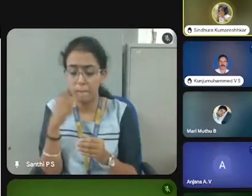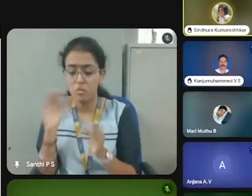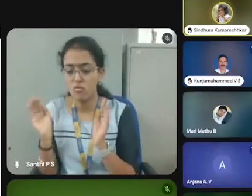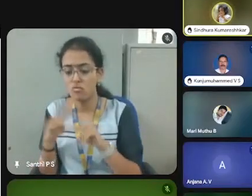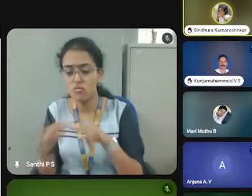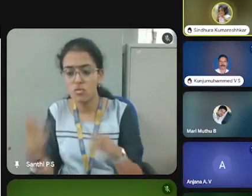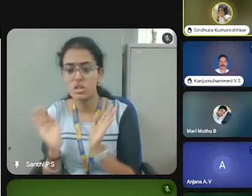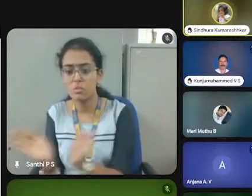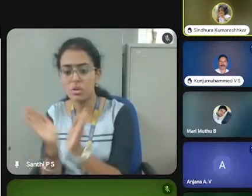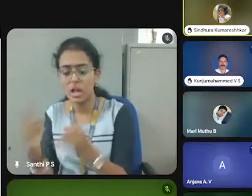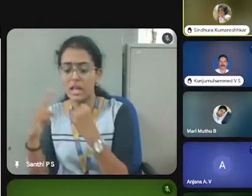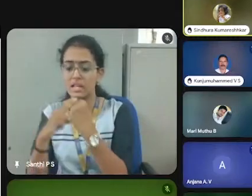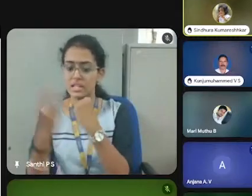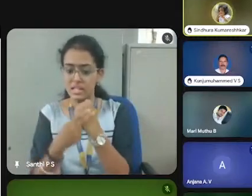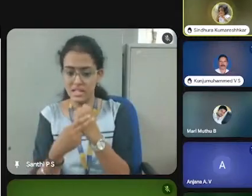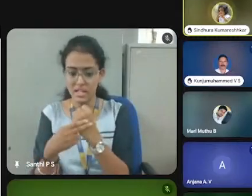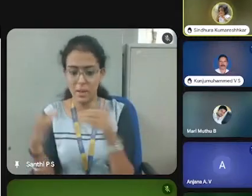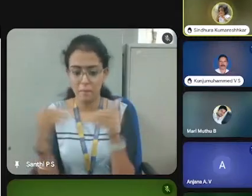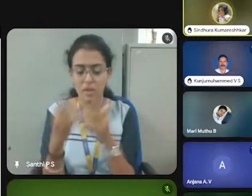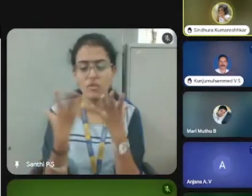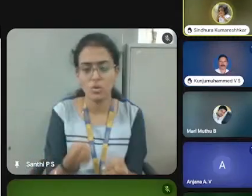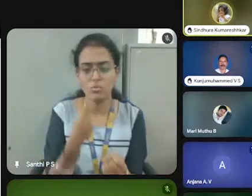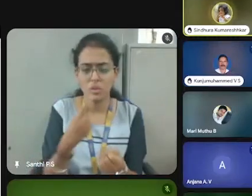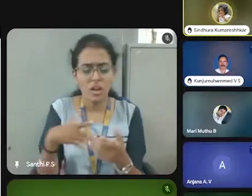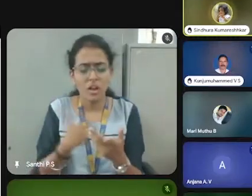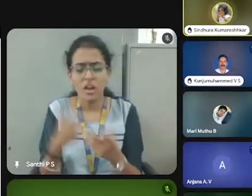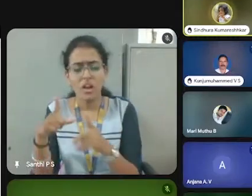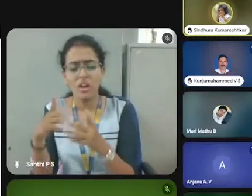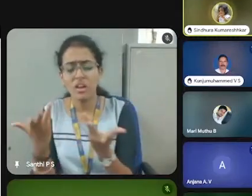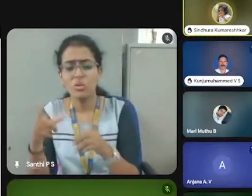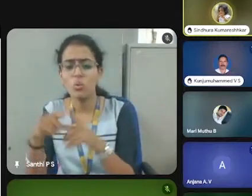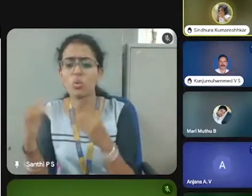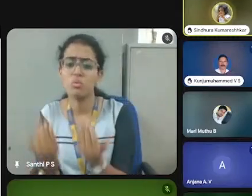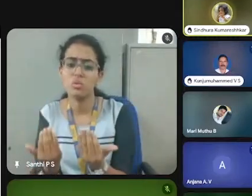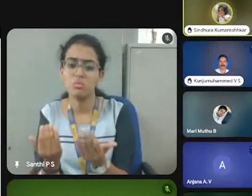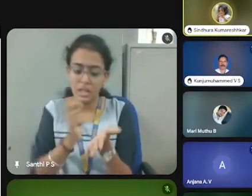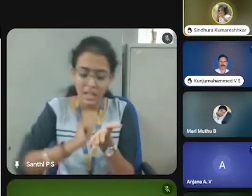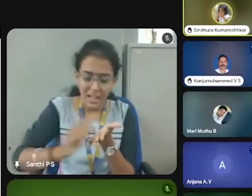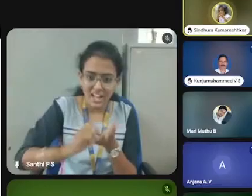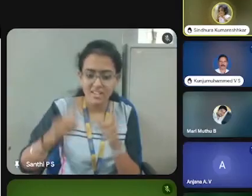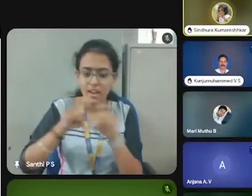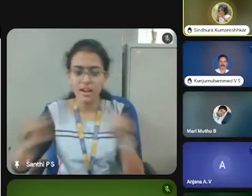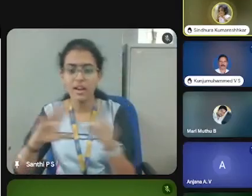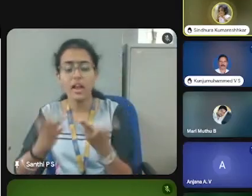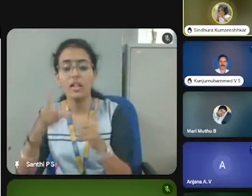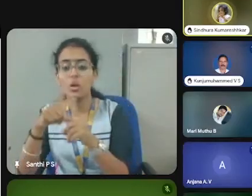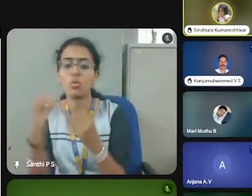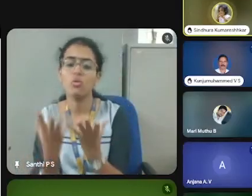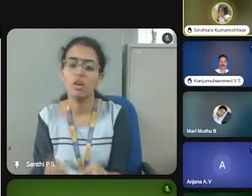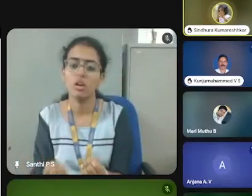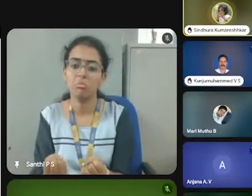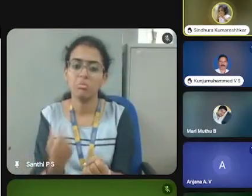അവരെ നിഷിലോട്ട് റെഫർ ചെയ്തിട്ടുണ്ട്. അപ്പൊ ഇനി എന്ത് ചെയ്യാൻ പറ്റും? ഈ കുട്ടിയെ നമുക്ക് എഴുതി ഒന്ന് അവനെ ക്ലിയർ ചെയ്യാനായിട്ട് ഞാൻ എന്താണ്